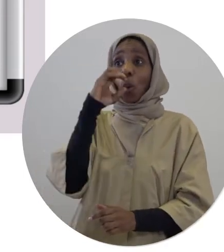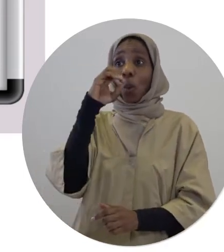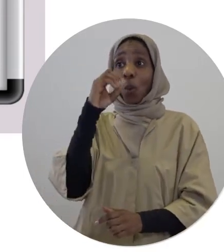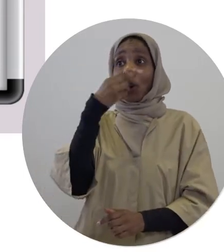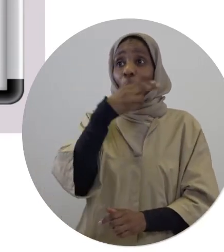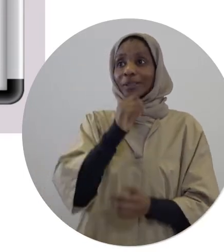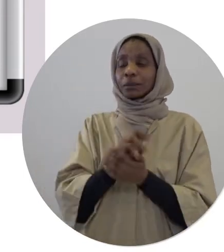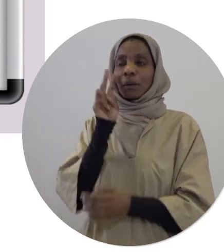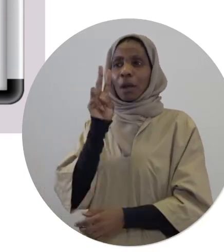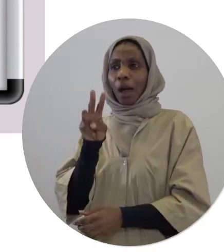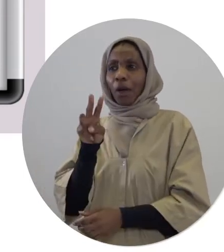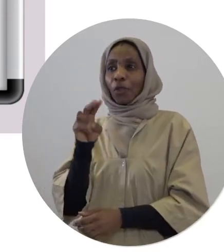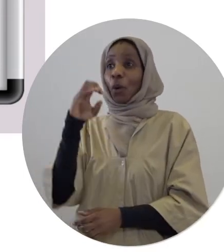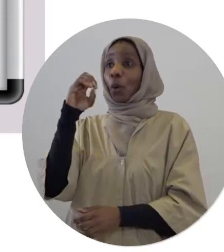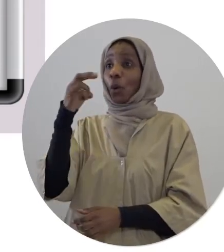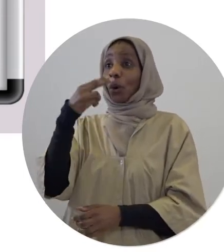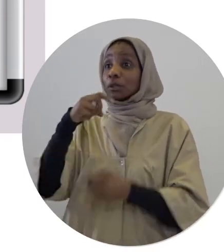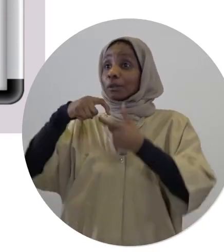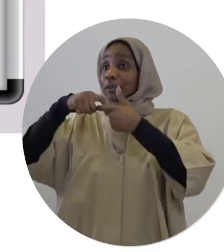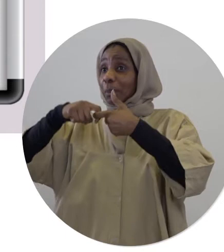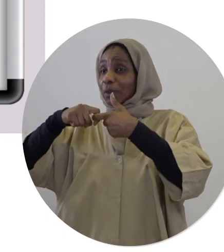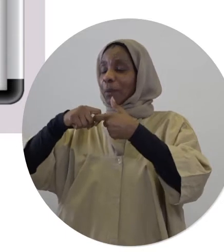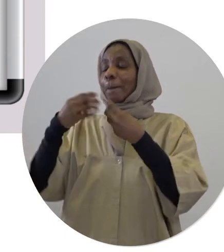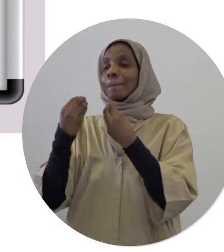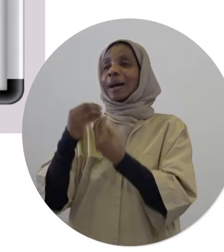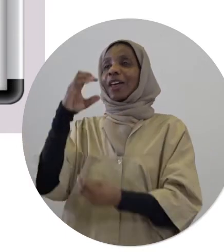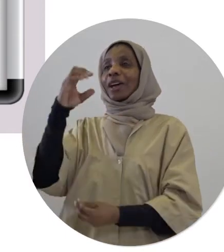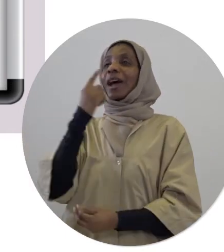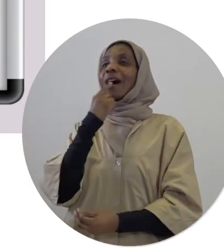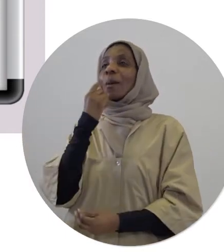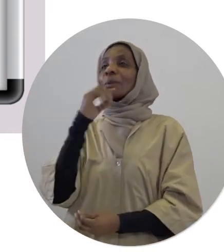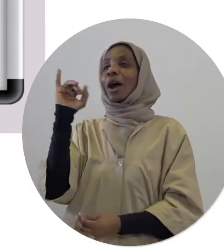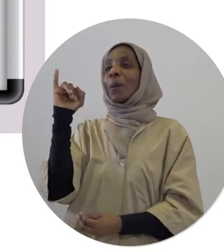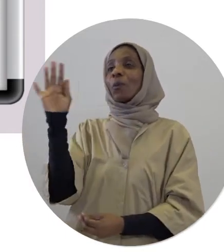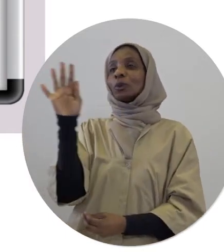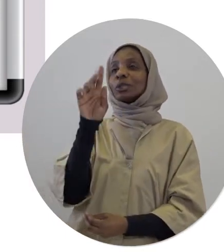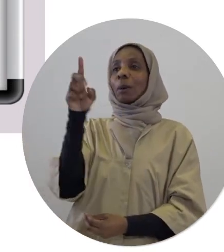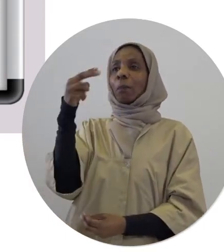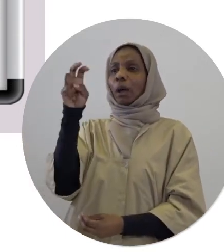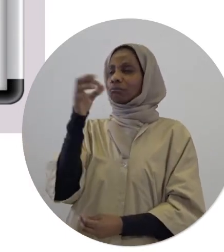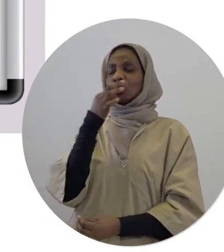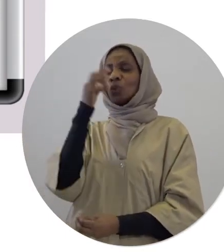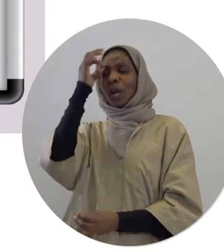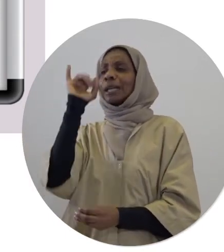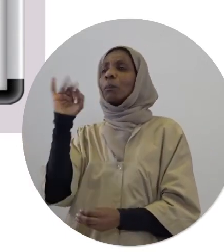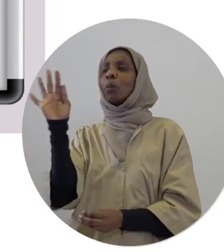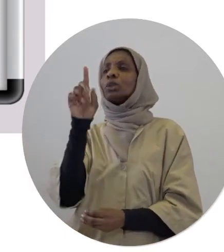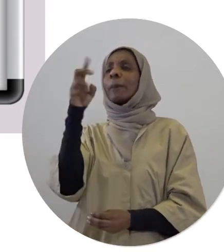CH3OH، ولاحظ أن الهيدروكسيل ارتبط بذرة كربون مشبعة. ما معنى ذرة كربون